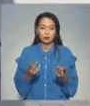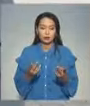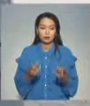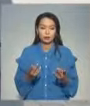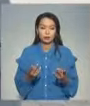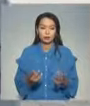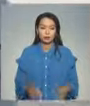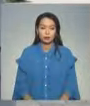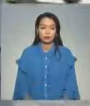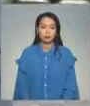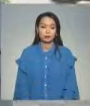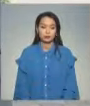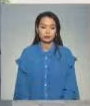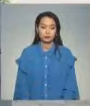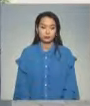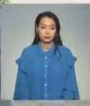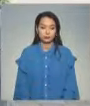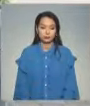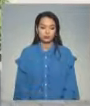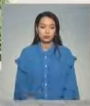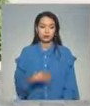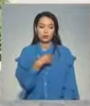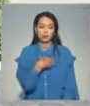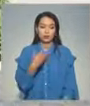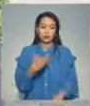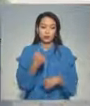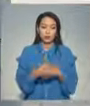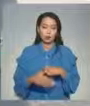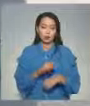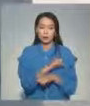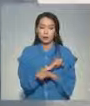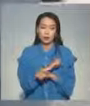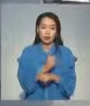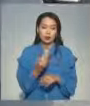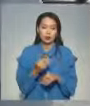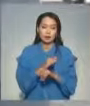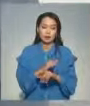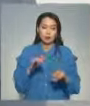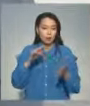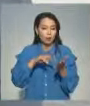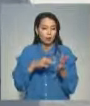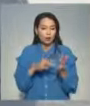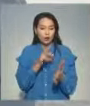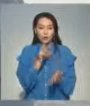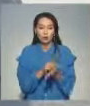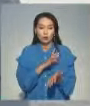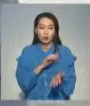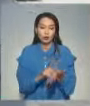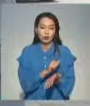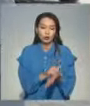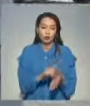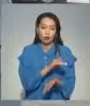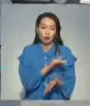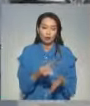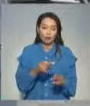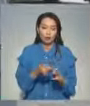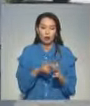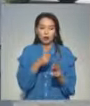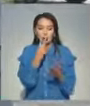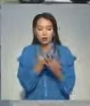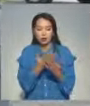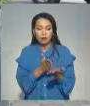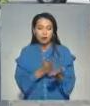быть концепция развития. Негізінде орталық саябақты дамыту тұжырымдамасы болуы тиіс. Бұл құжат ресми түрде бекітіліп көрсетілген